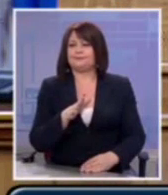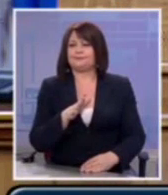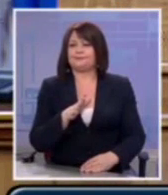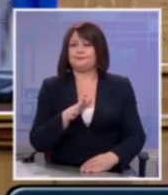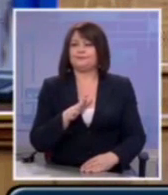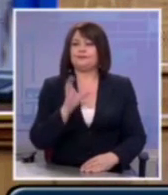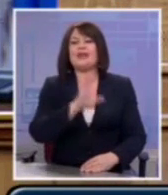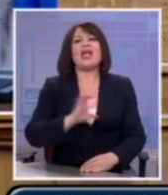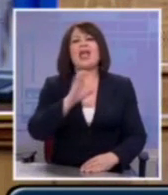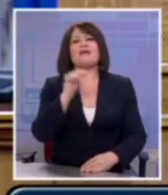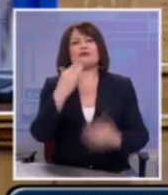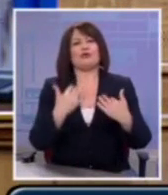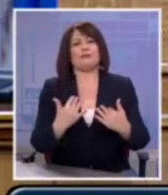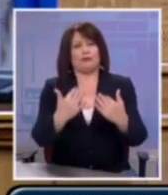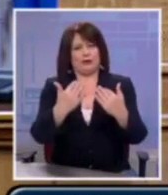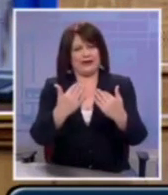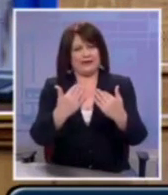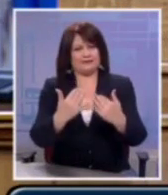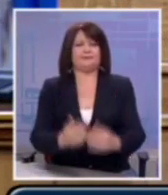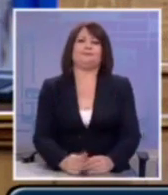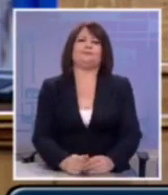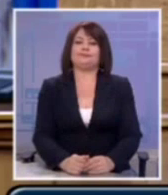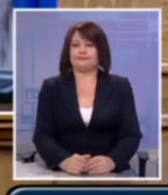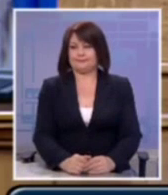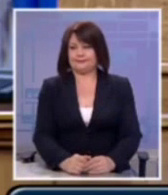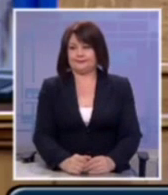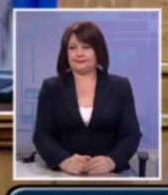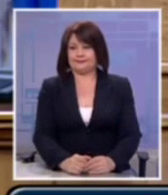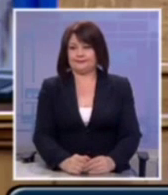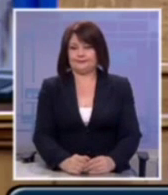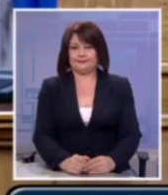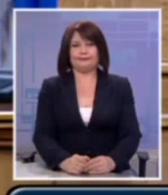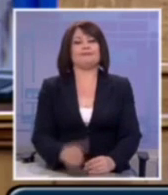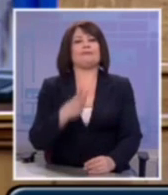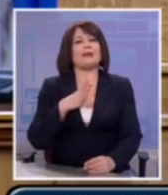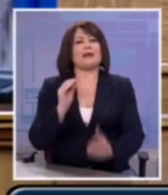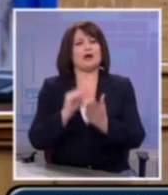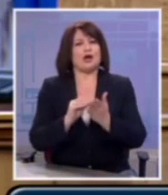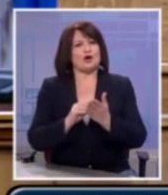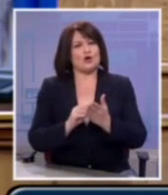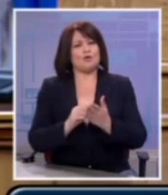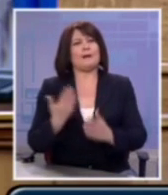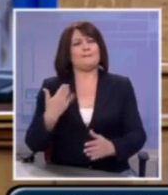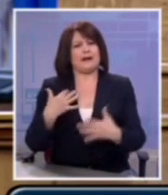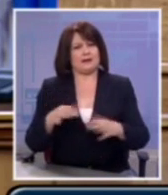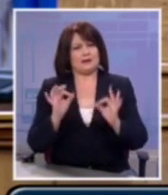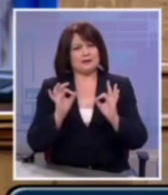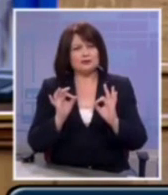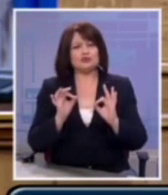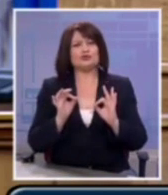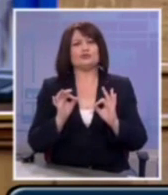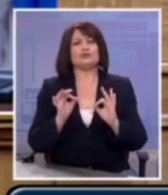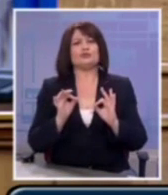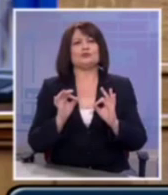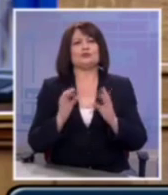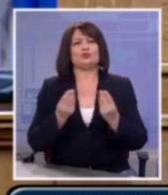το Ευρωκοινοβούλιο στο οποίο ανήκει. Θέλω τέλος, πριν μπω